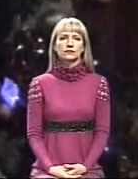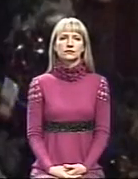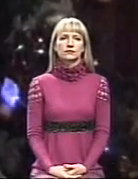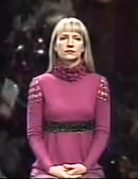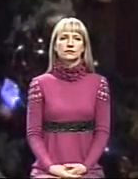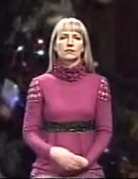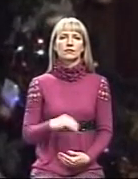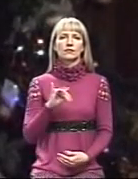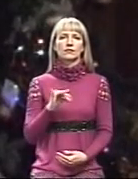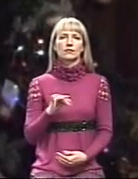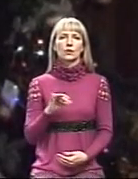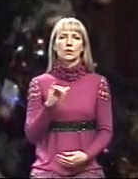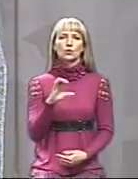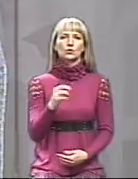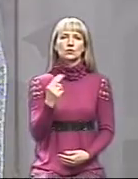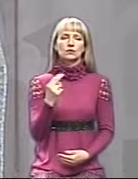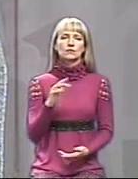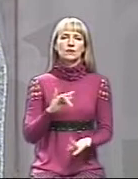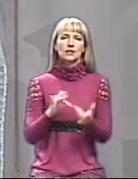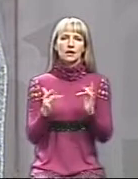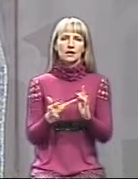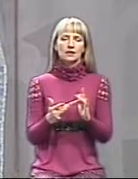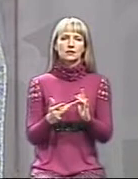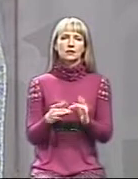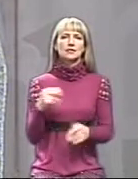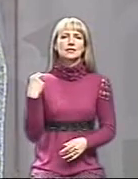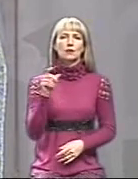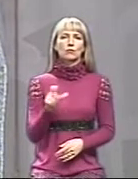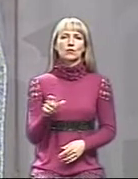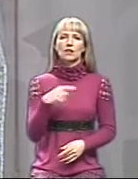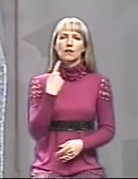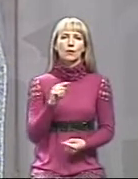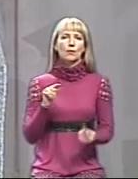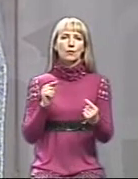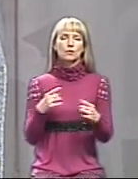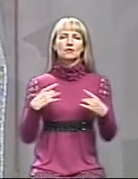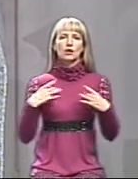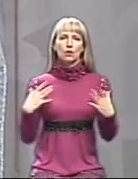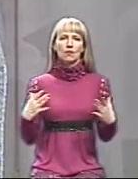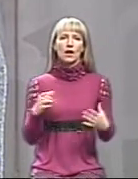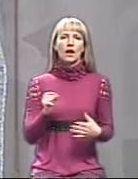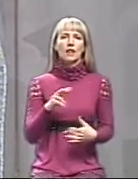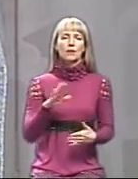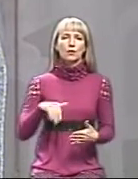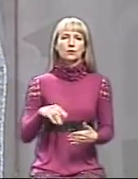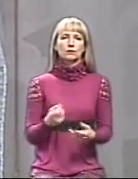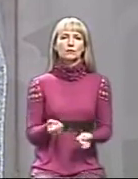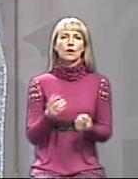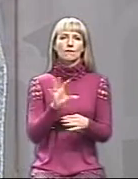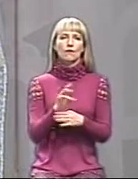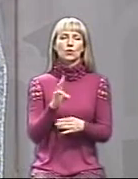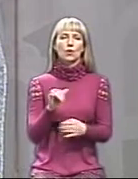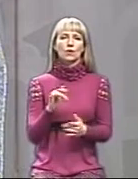Ну і, власне, у соцмережах запоріжці не висловлювались проти святкування, але після появи фото у